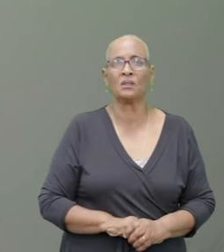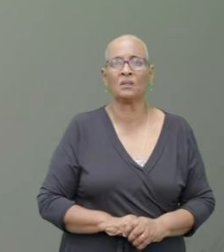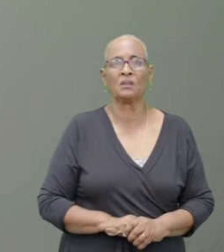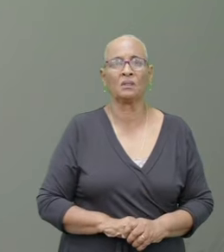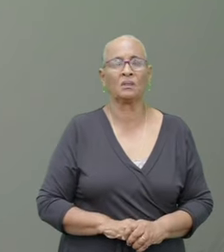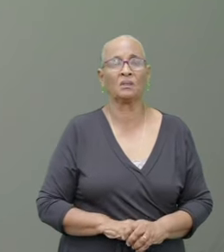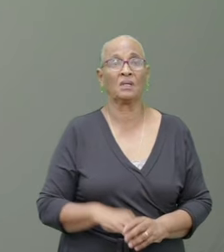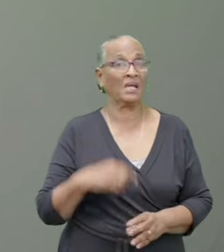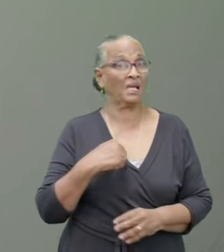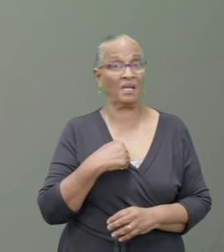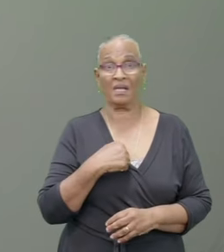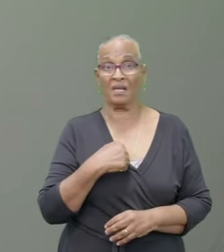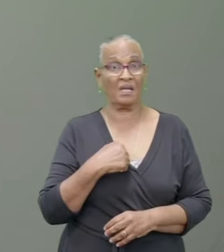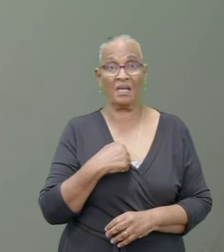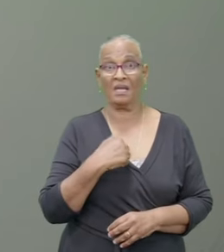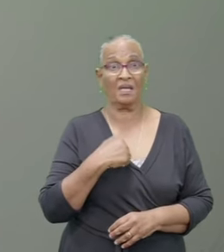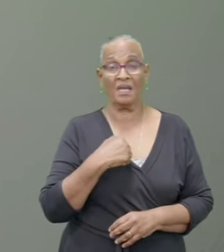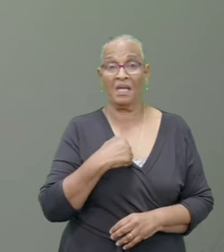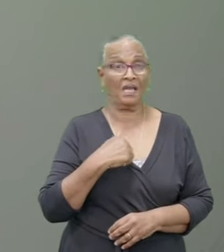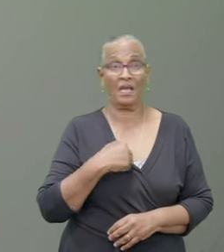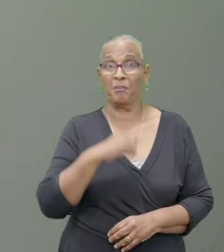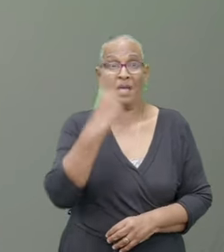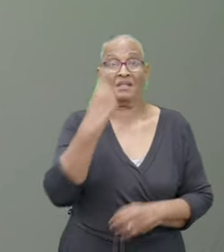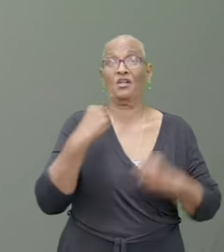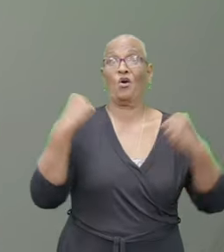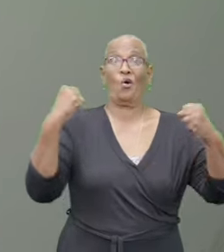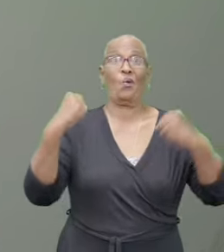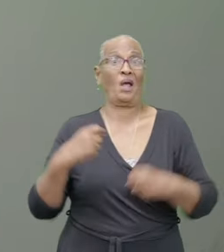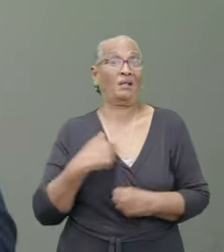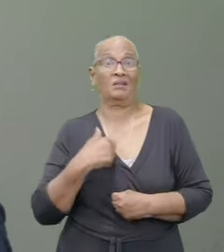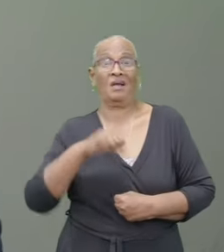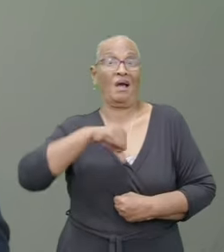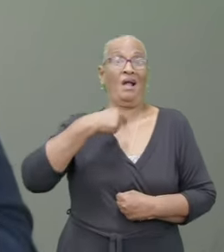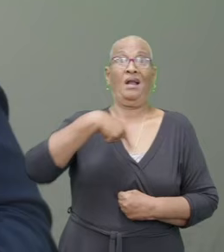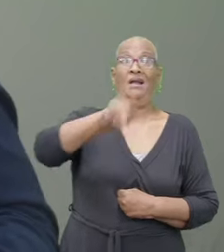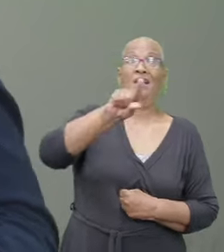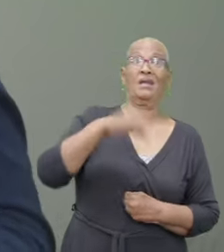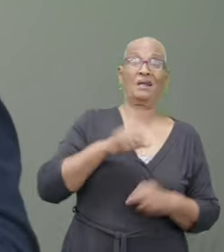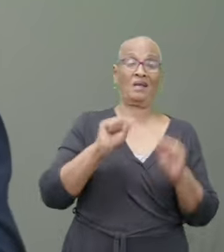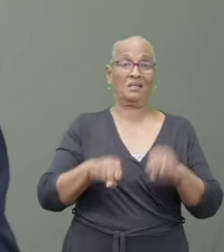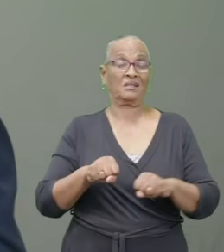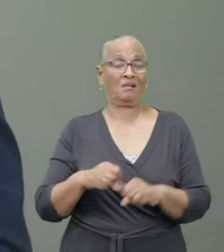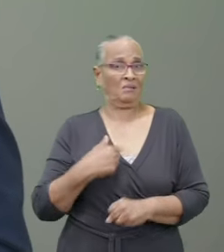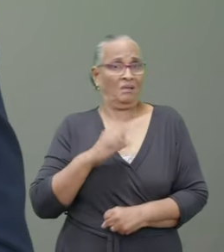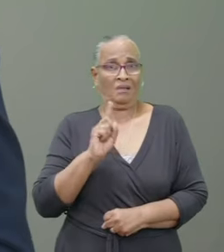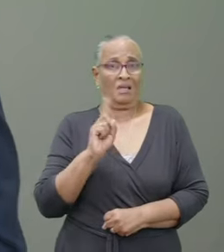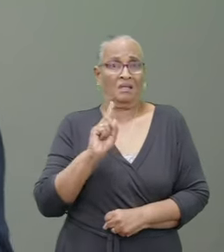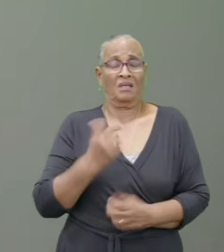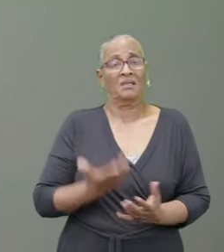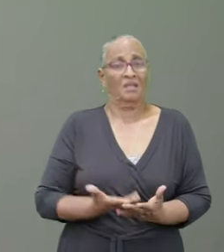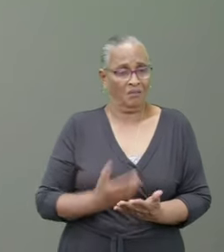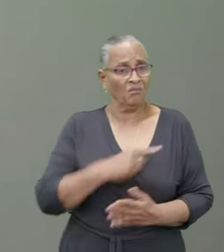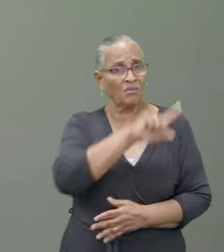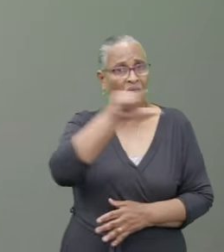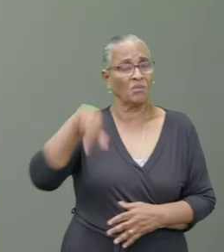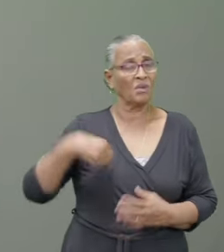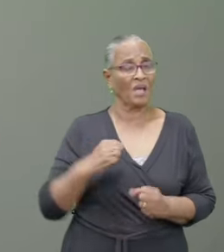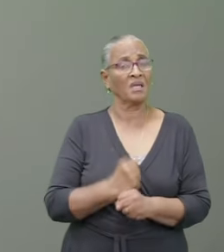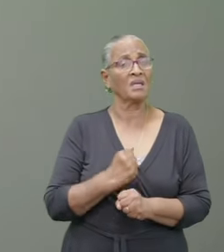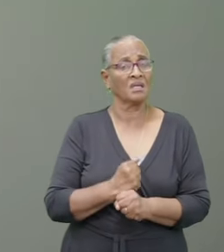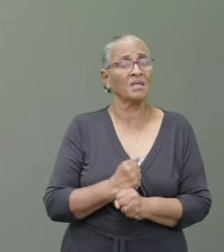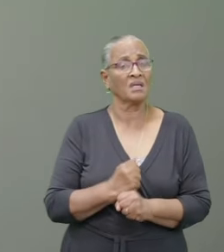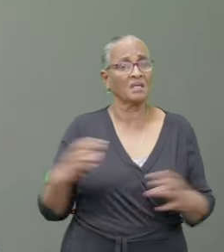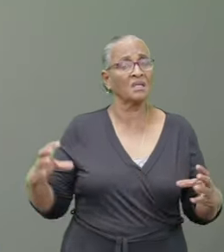niet die cowboy in de regering die op zich eigen pad gaat. Ja, nee, maar natuurlijk, maar daarom zijn wij hier toch? Om